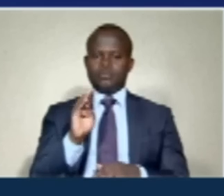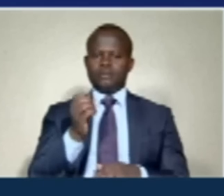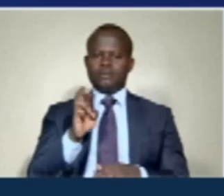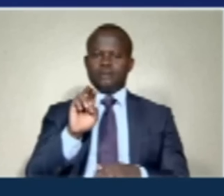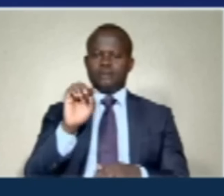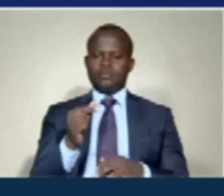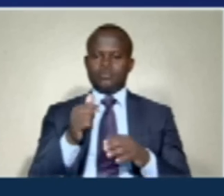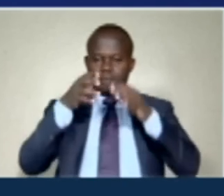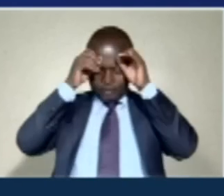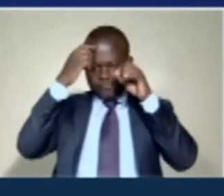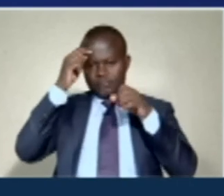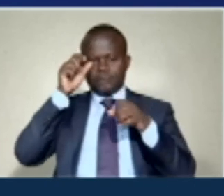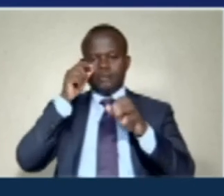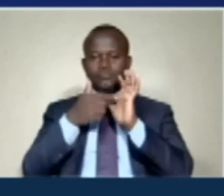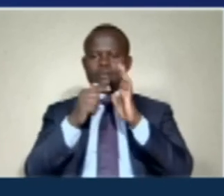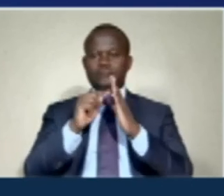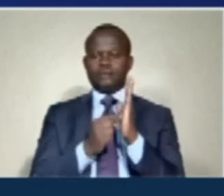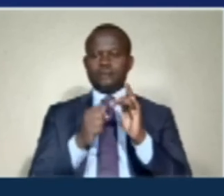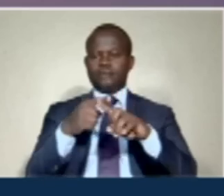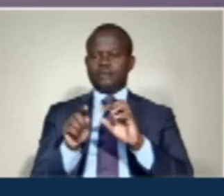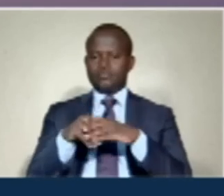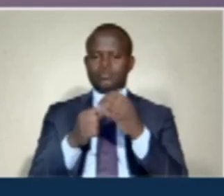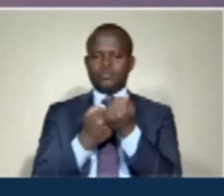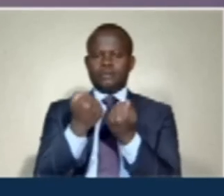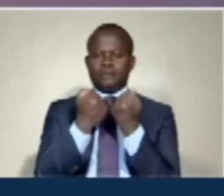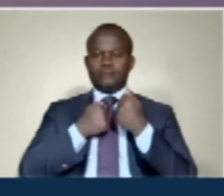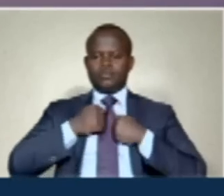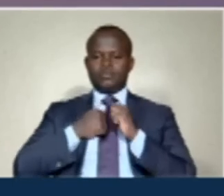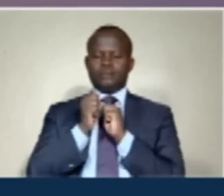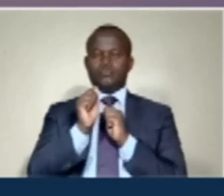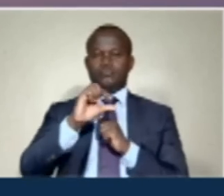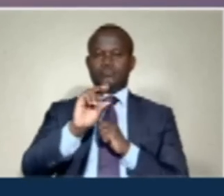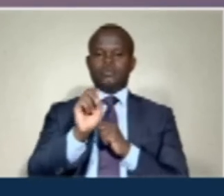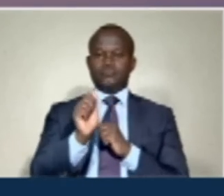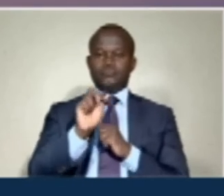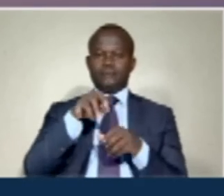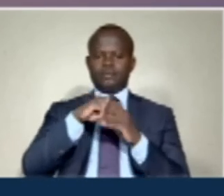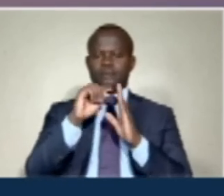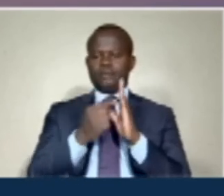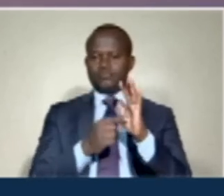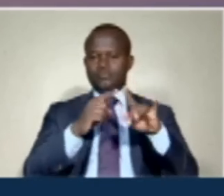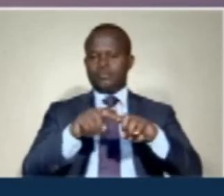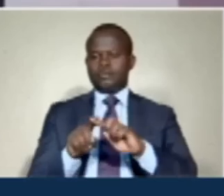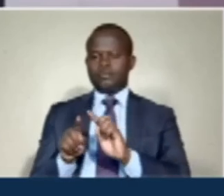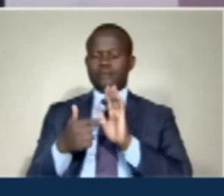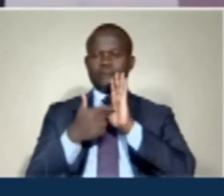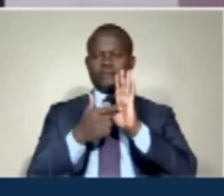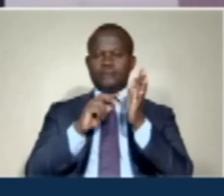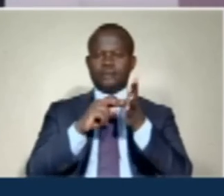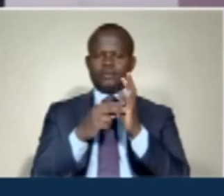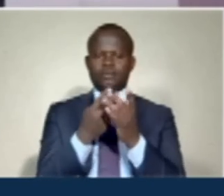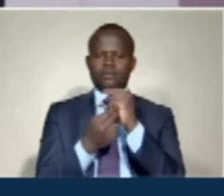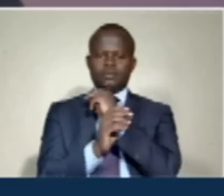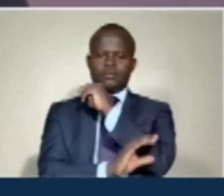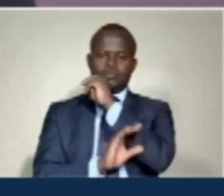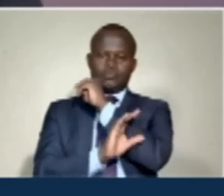umukuru w'igihugu yakomoje ku ngingo zinyuranye zirimo nirebana n'ubutwererane bw'u Rwanda na Qatar mu nzego zitandukanye. Aha yavuze ku mushinga ibihugu byombi